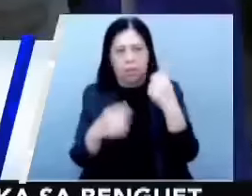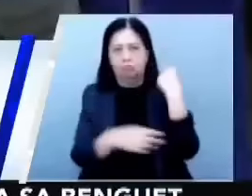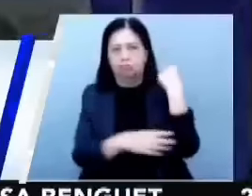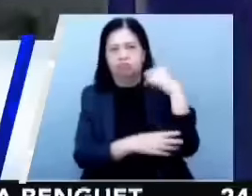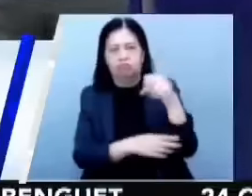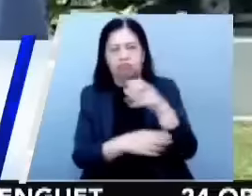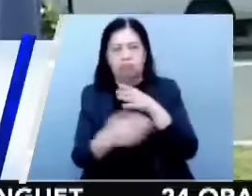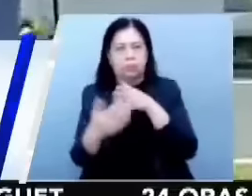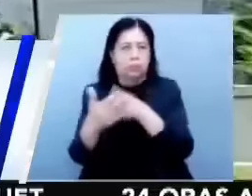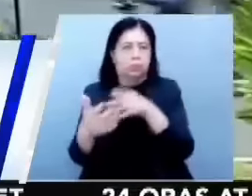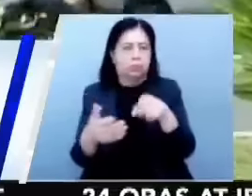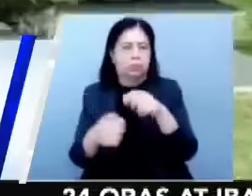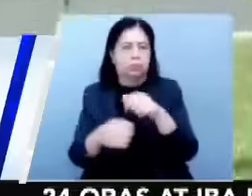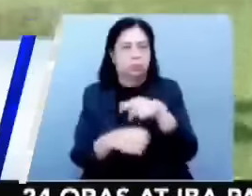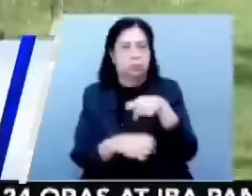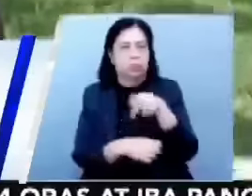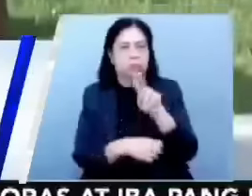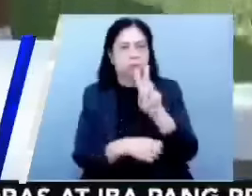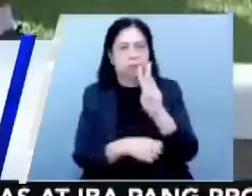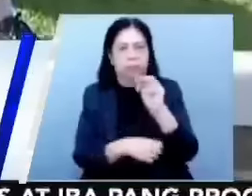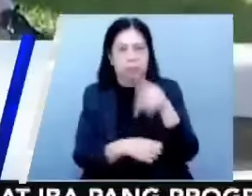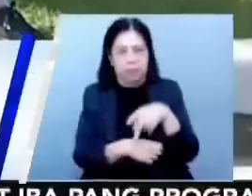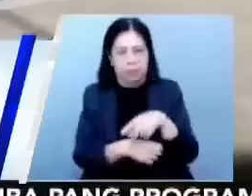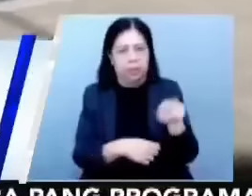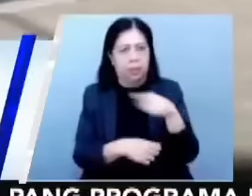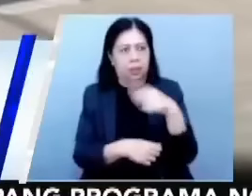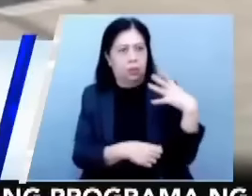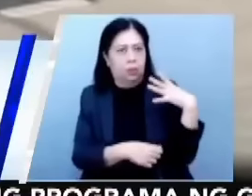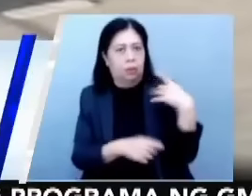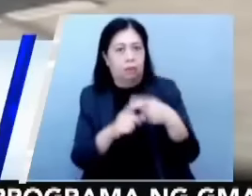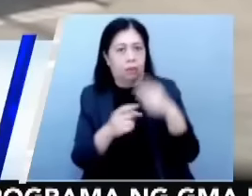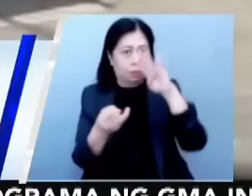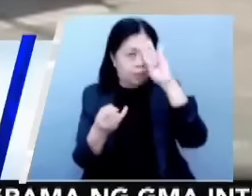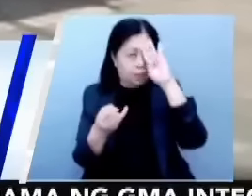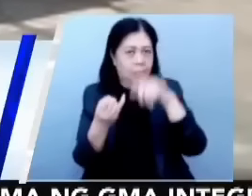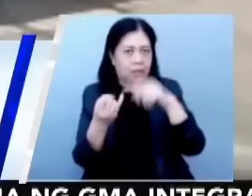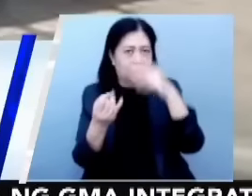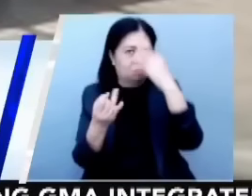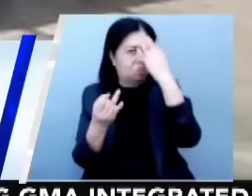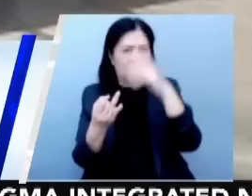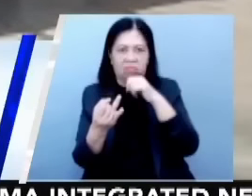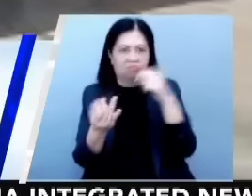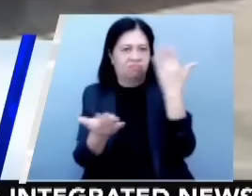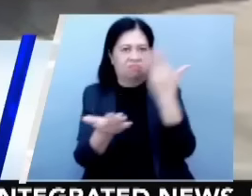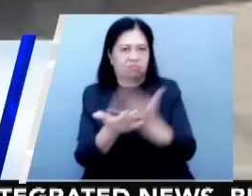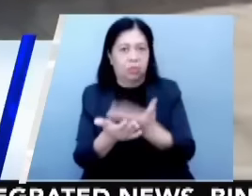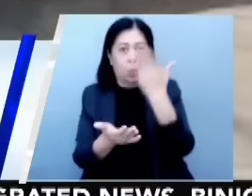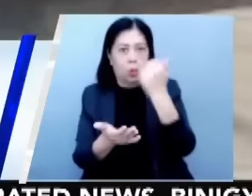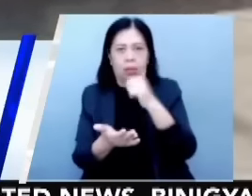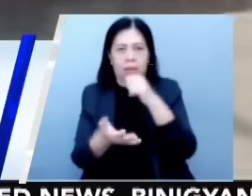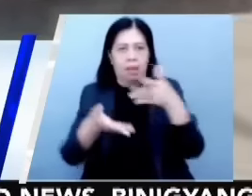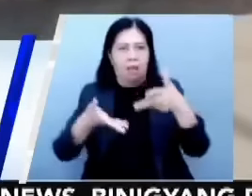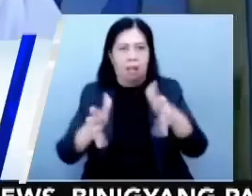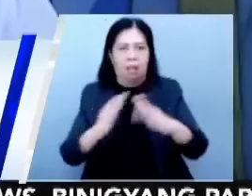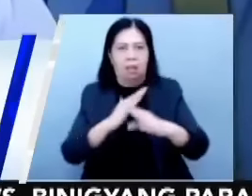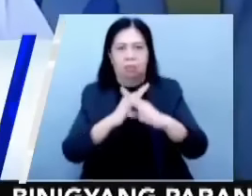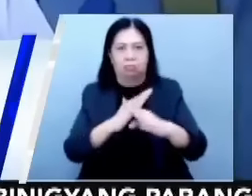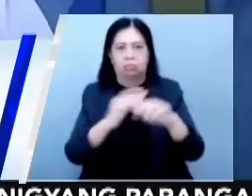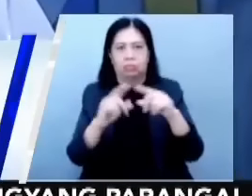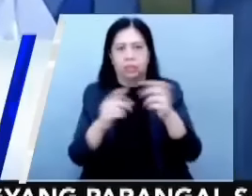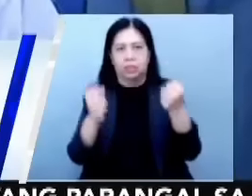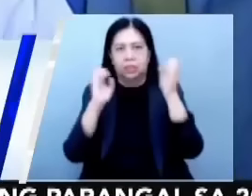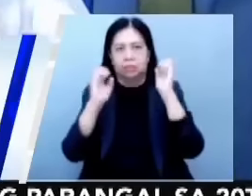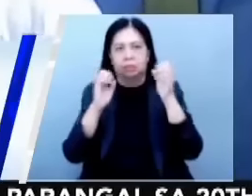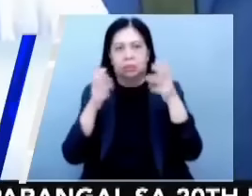Pero ang hinihintay nila mga miyembro ng Manibela mula Cavite at Bulacan hindi na nakarating dahil hindi umano pinalusot sa mga expressway. Naka-hold pa rin